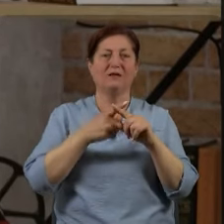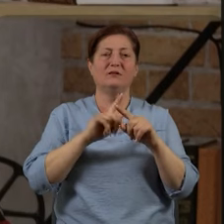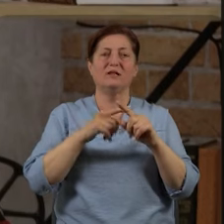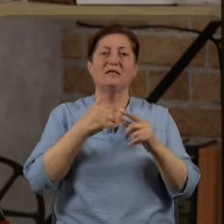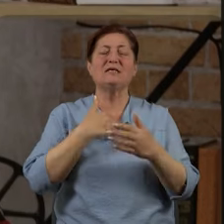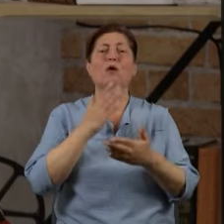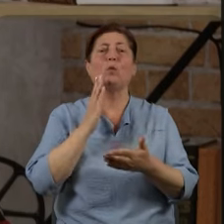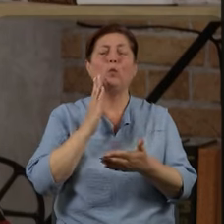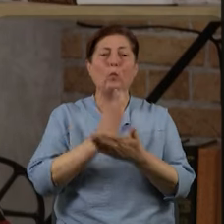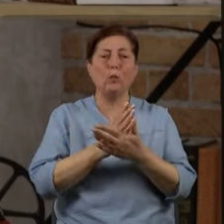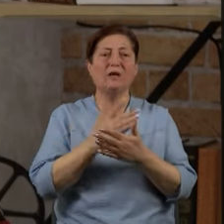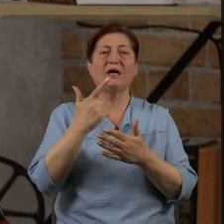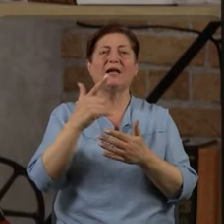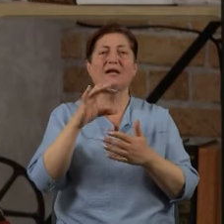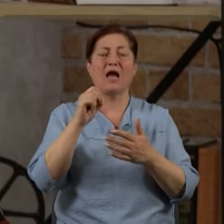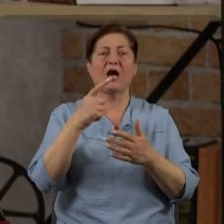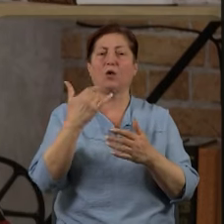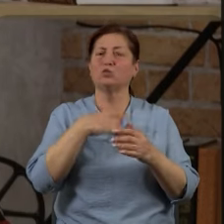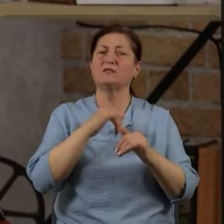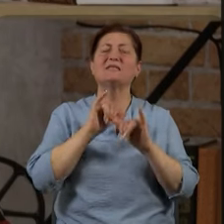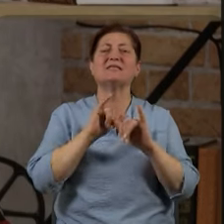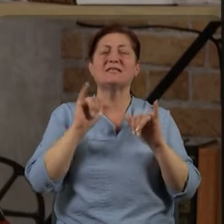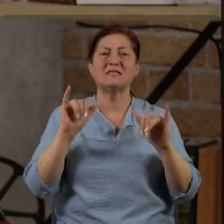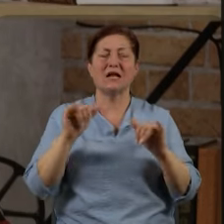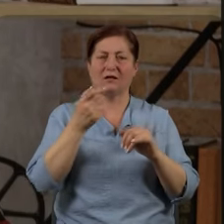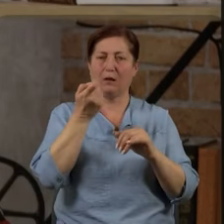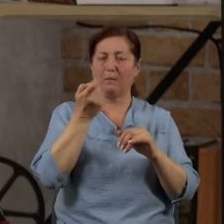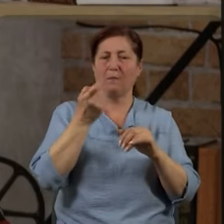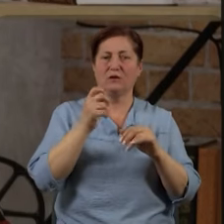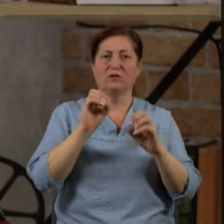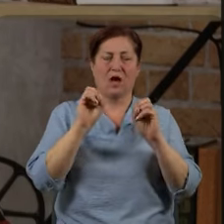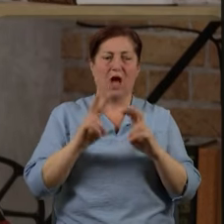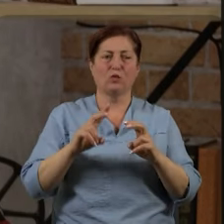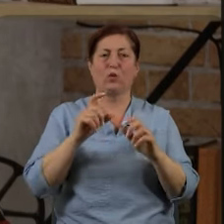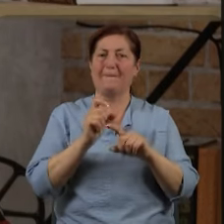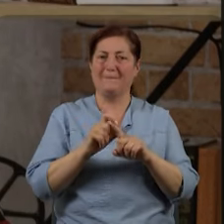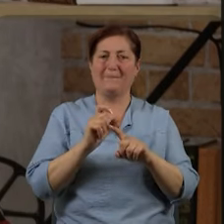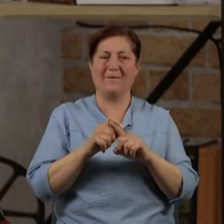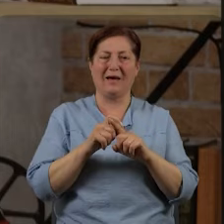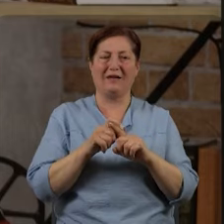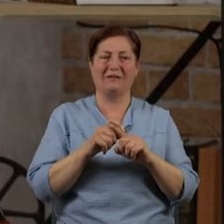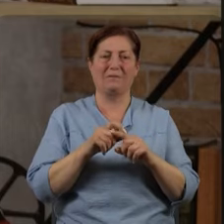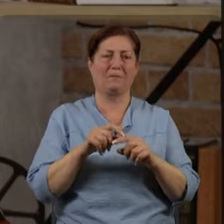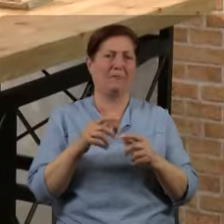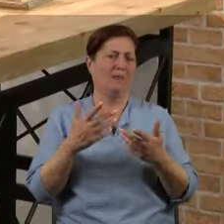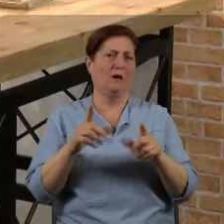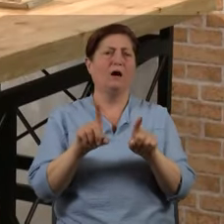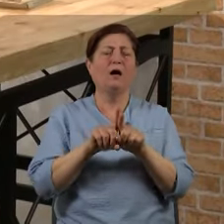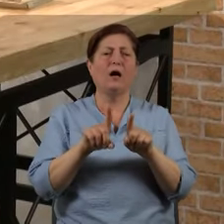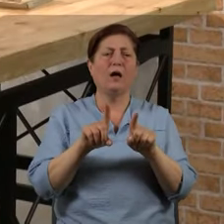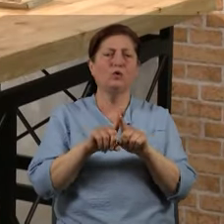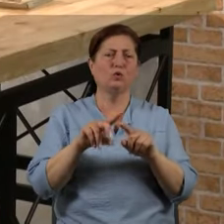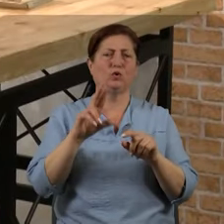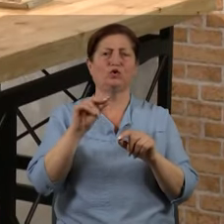ունենք գրականության զարգացման երկու հատված ու հատույթ, հա, 20-րդ դարաշրջանը։ Մենք տեսնում ենք այդտեղ այդու հանդերձ։ Օրինակ Չարենց